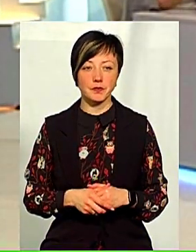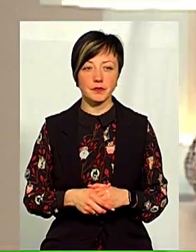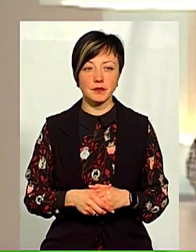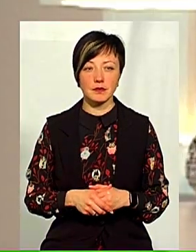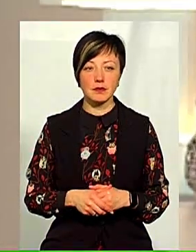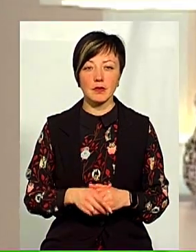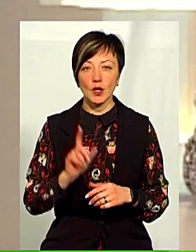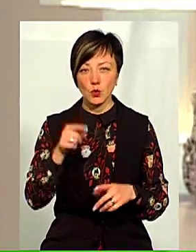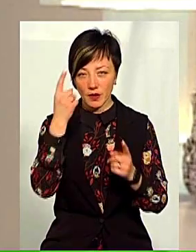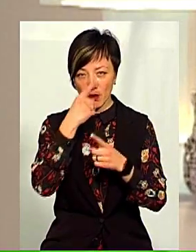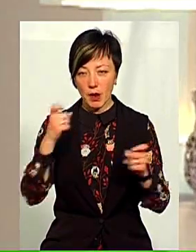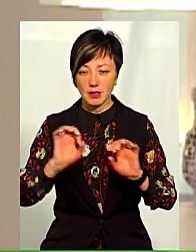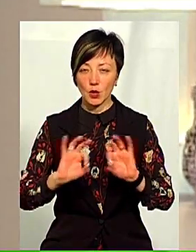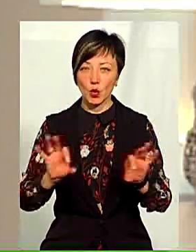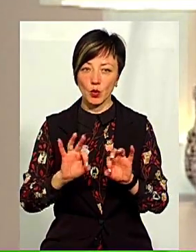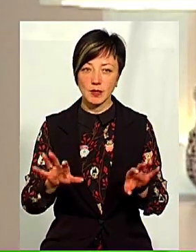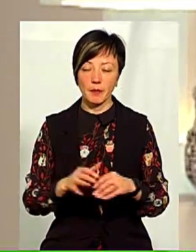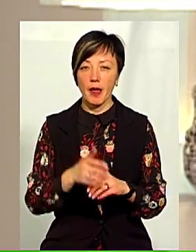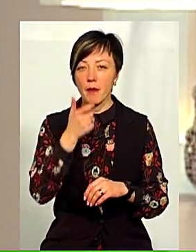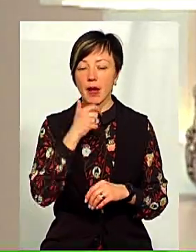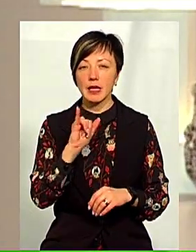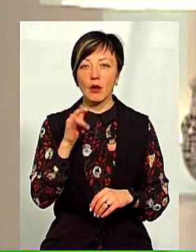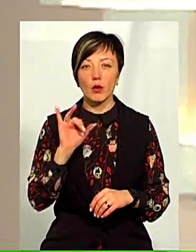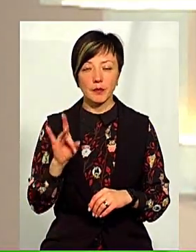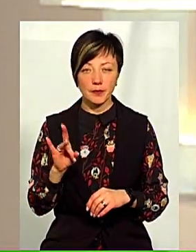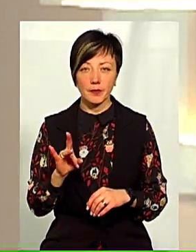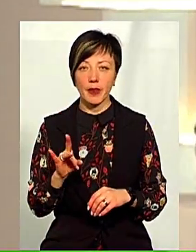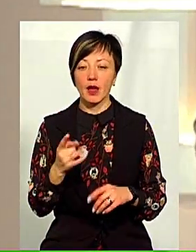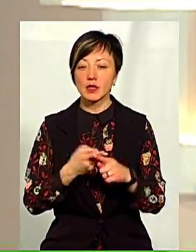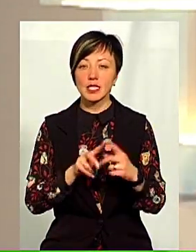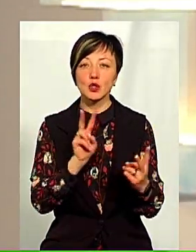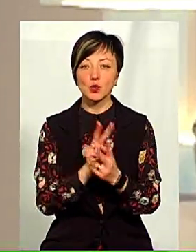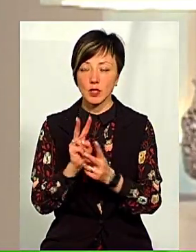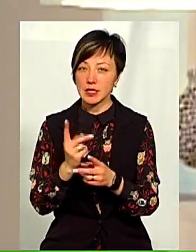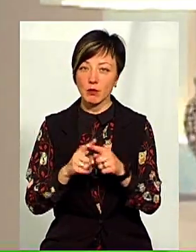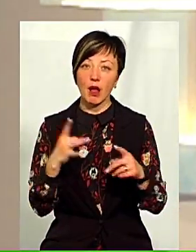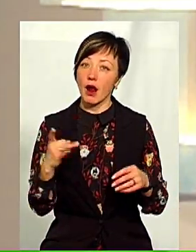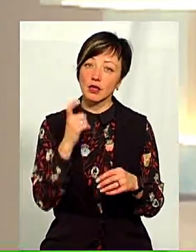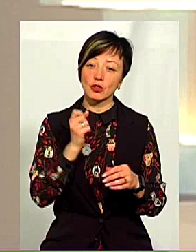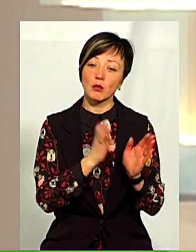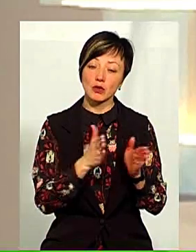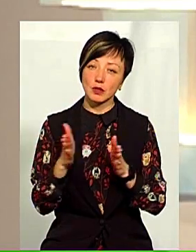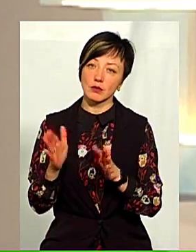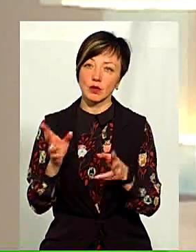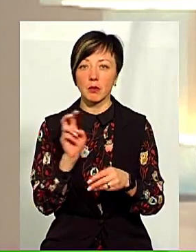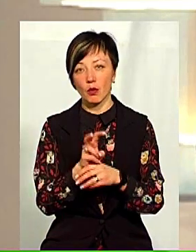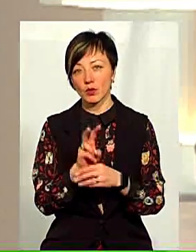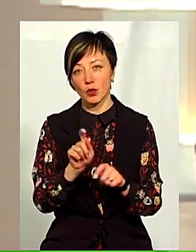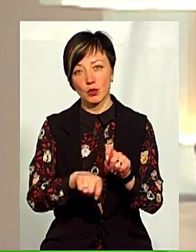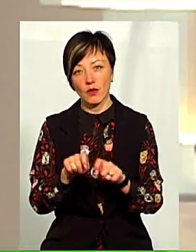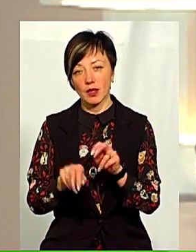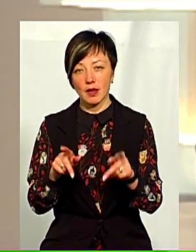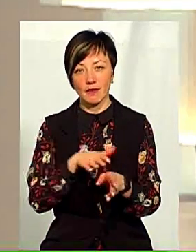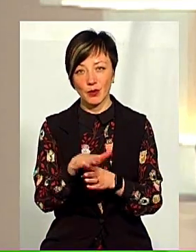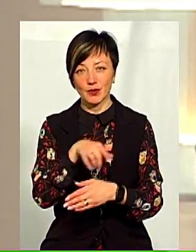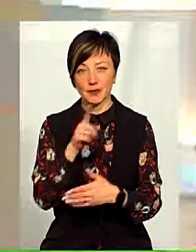ту інформацію, яка їм доноситься. Пане Ігорю, а от ці зустрічі, це будуть одноразові, чи ви ще будете приходити і контролювати, як